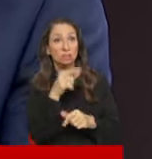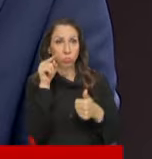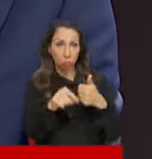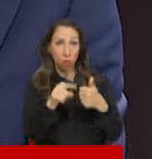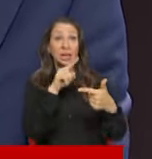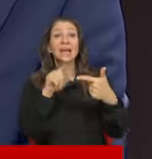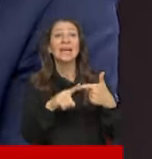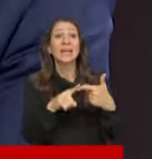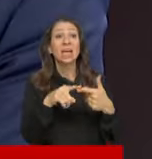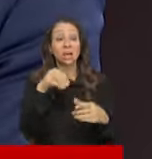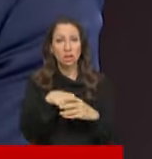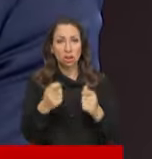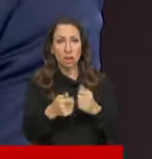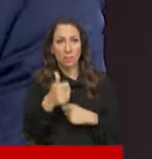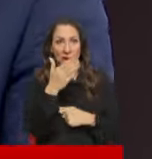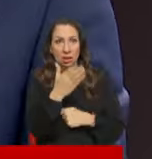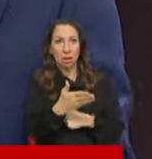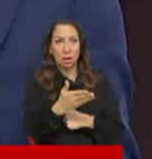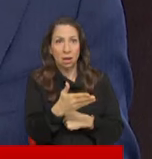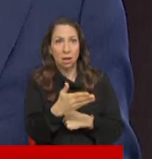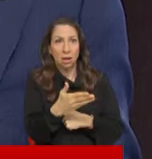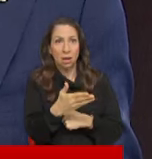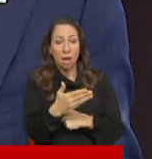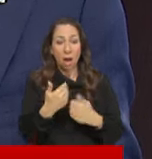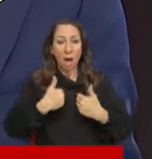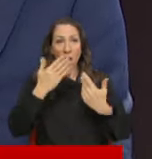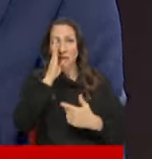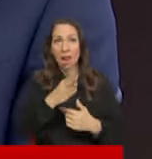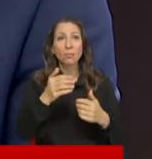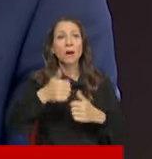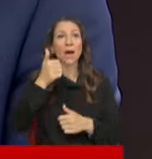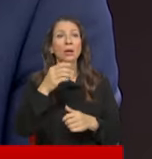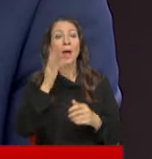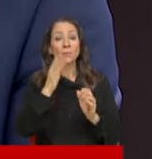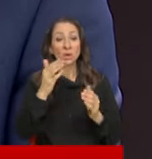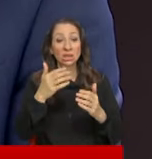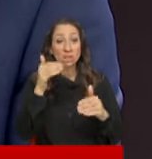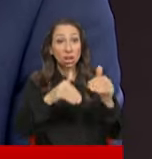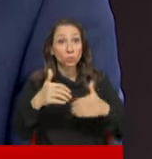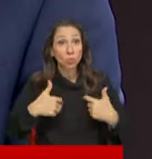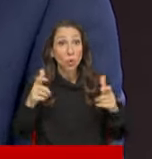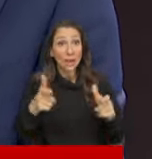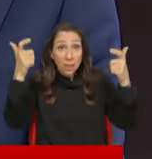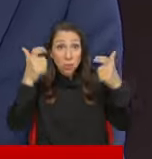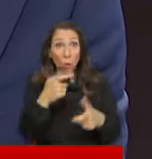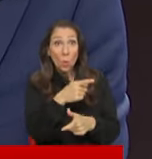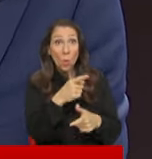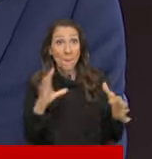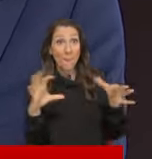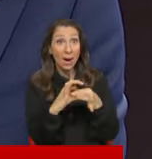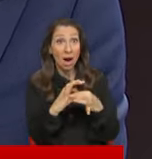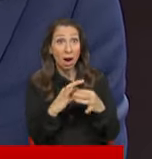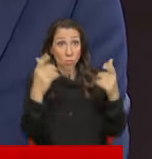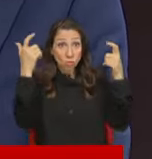noktada iki İçişleri bakanıyla adalet bakanı doğrudan seçim güvenliğinden sorumlu yani doğrudan seçim